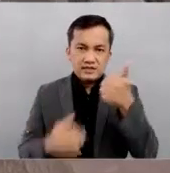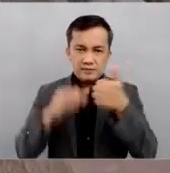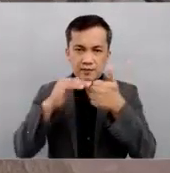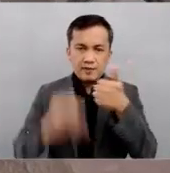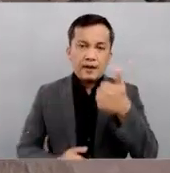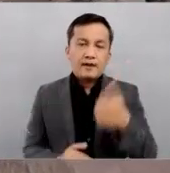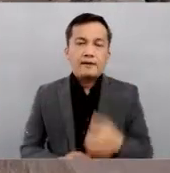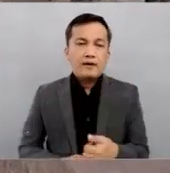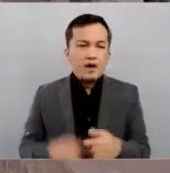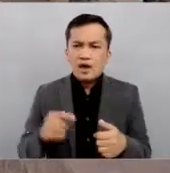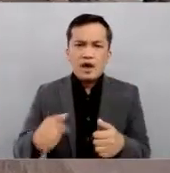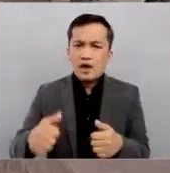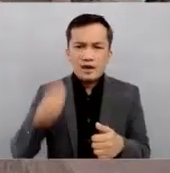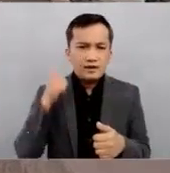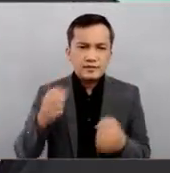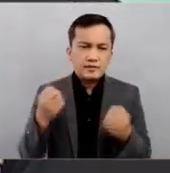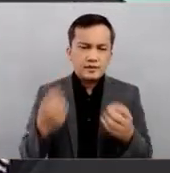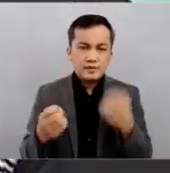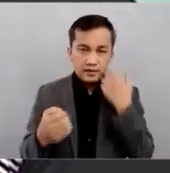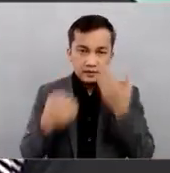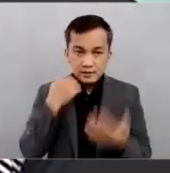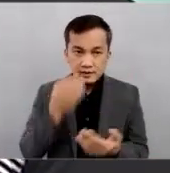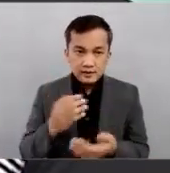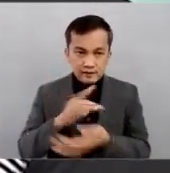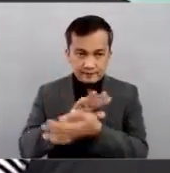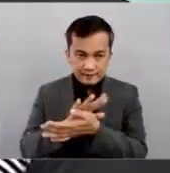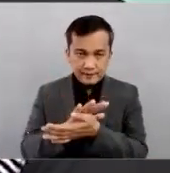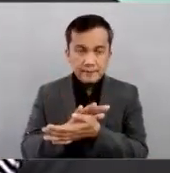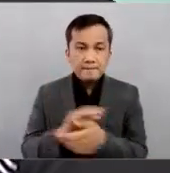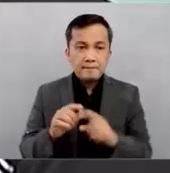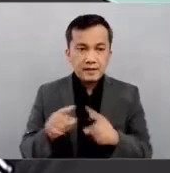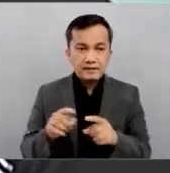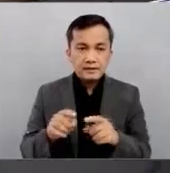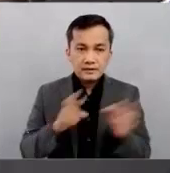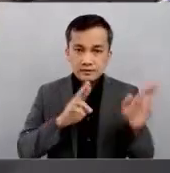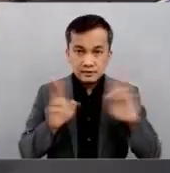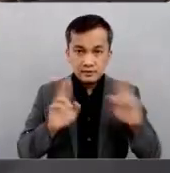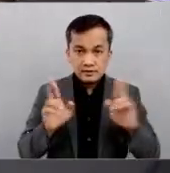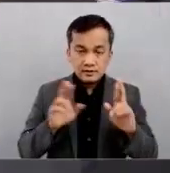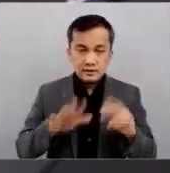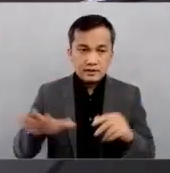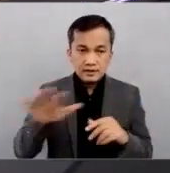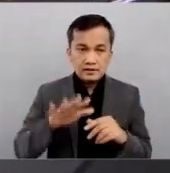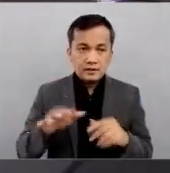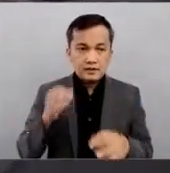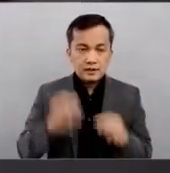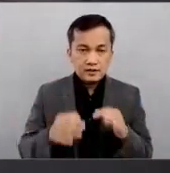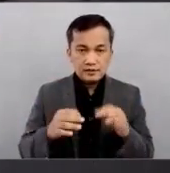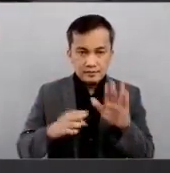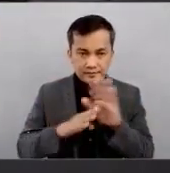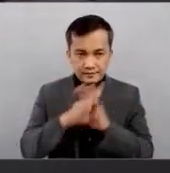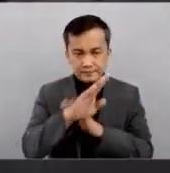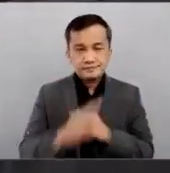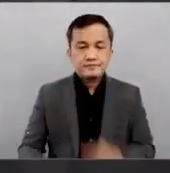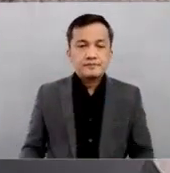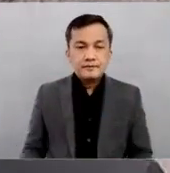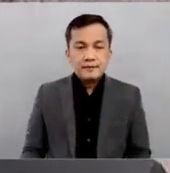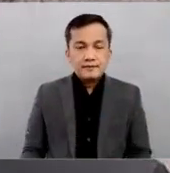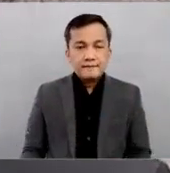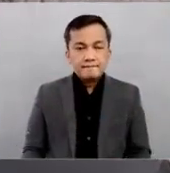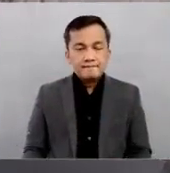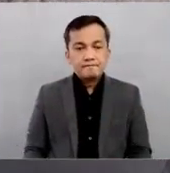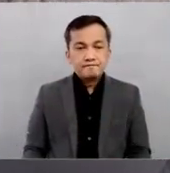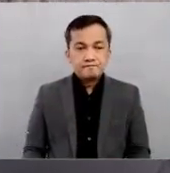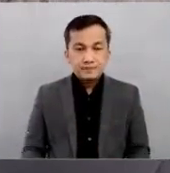daw nilang maraming mamatay sa COVID-19, pero nakahanda pa rin daw sila sakaling magka-surge na naman. Ngayon po sa bagong